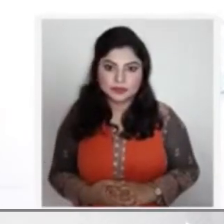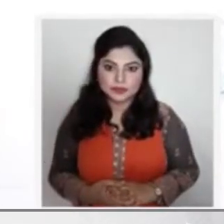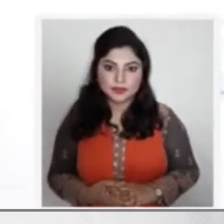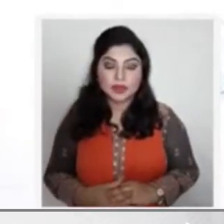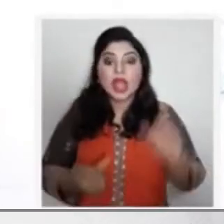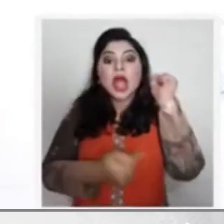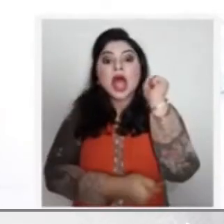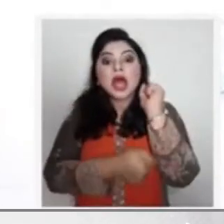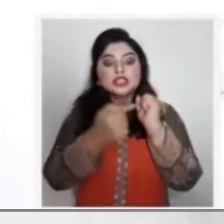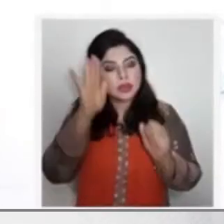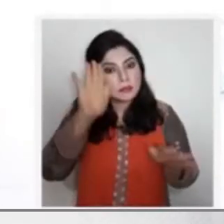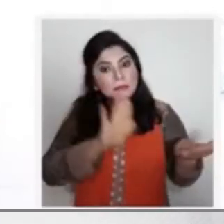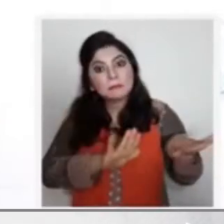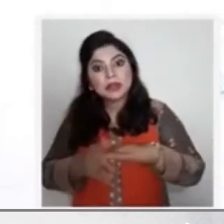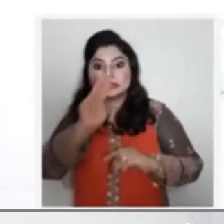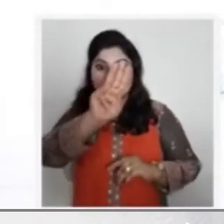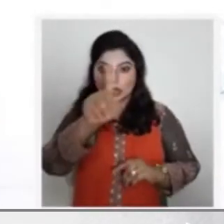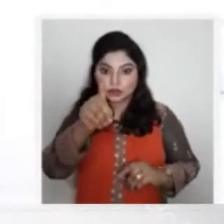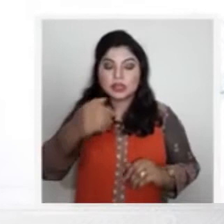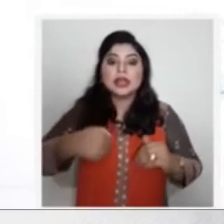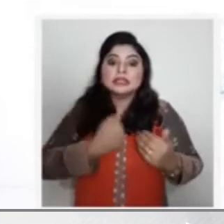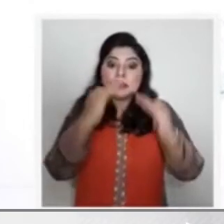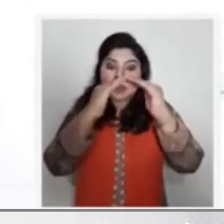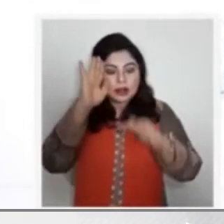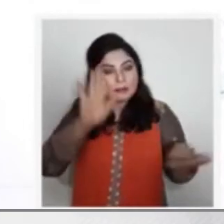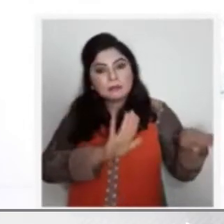৩ জন এবং বরিশাল বিভাগে ১ জন মৃত্যুবরণ করেছেন।